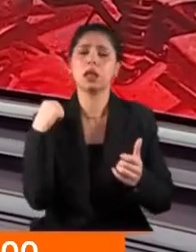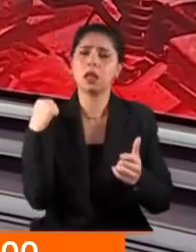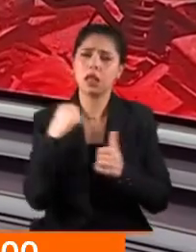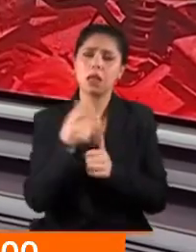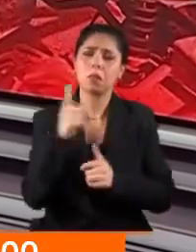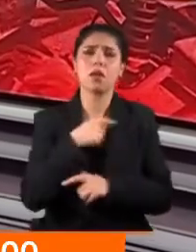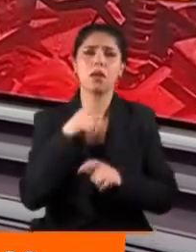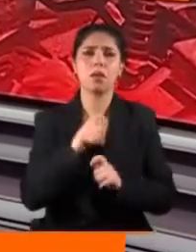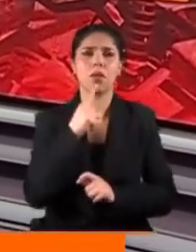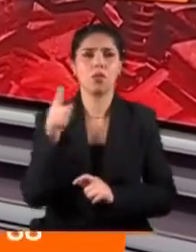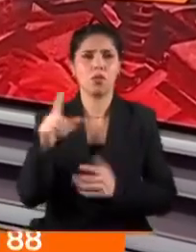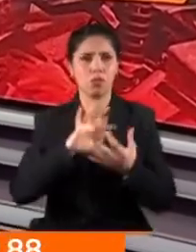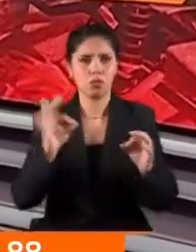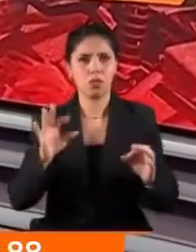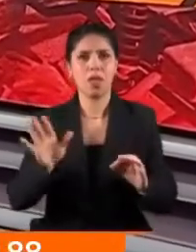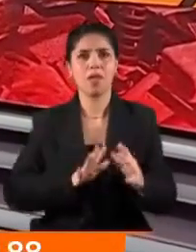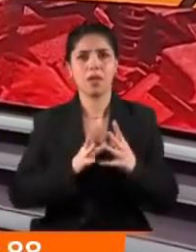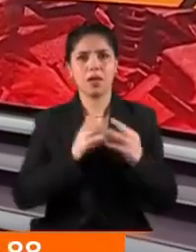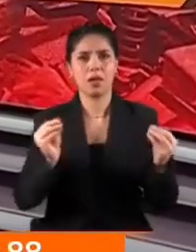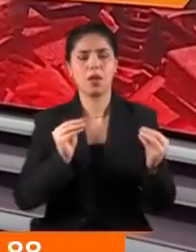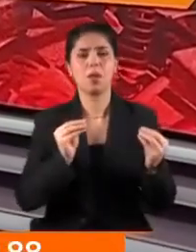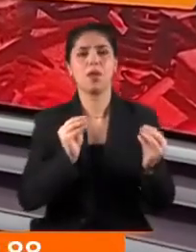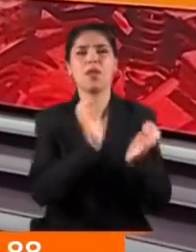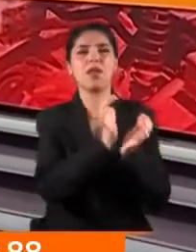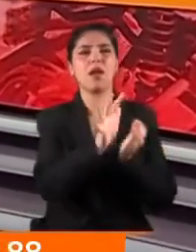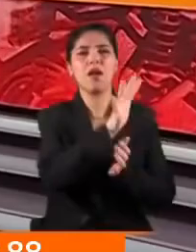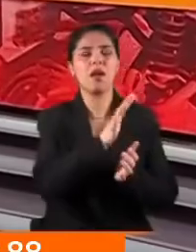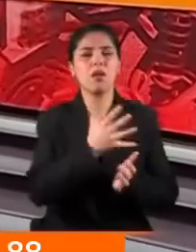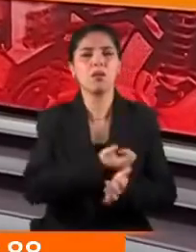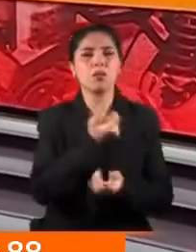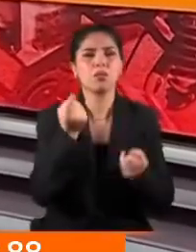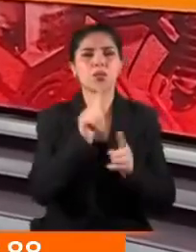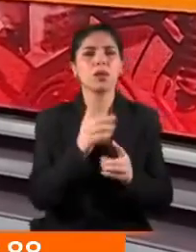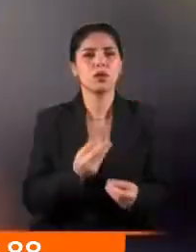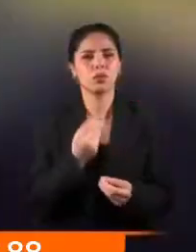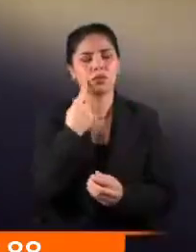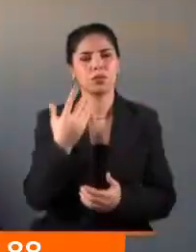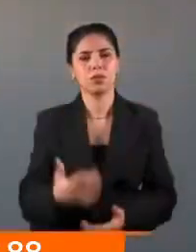dedi. Onun bu sözleri evladını kaybeden Arı ailesini bir kez daha yıktı.